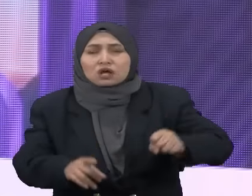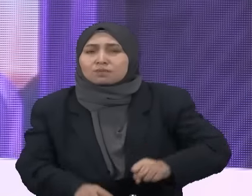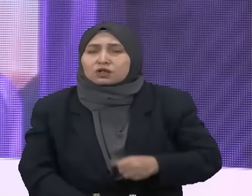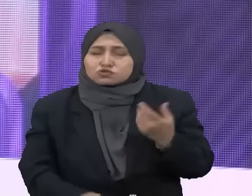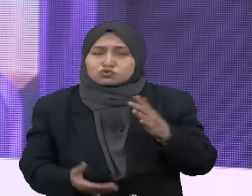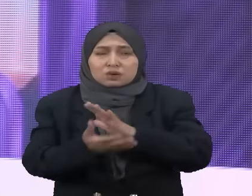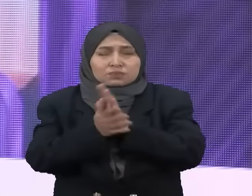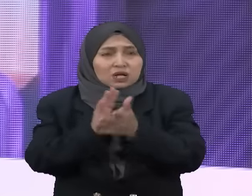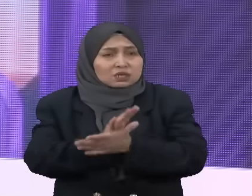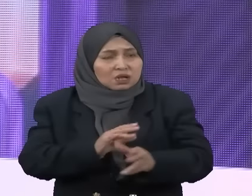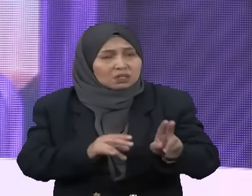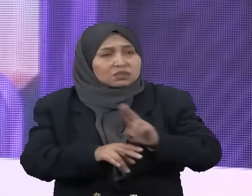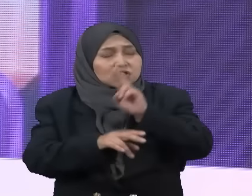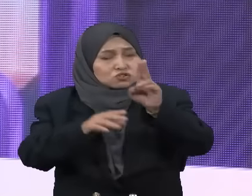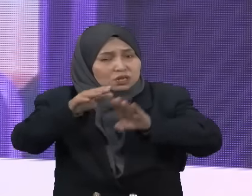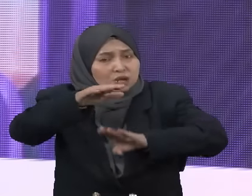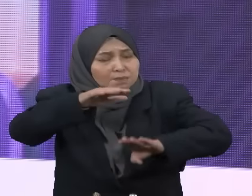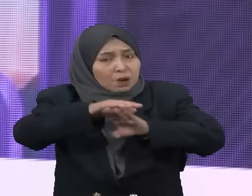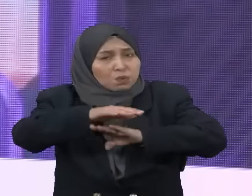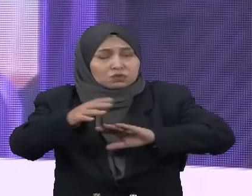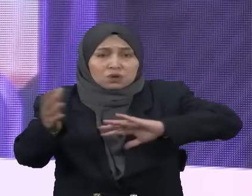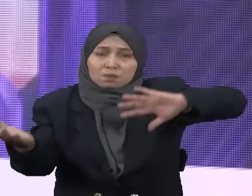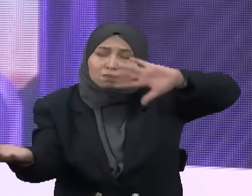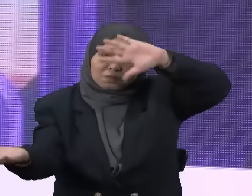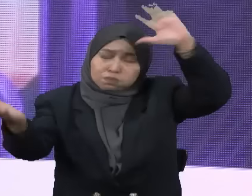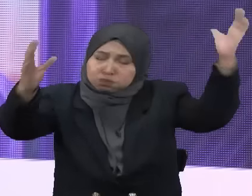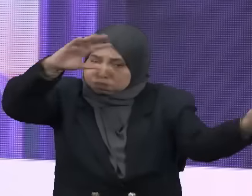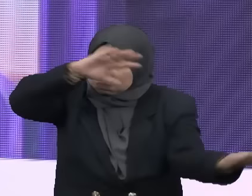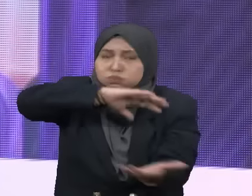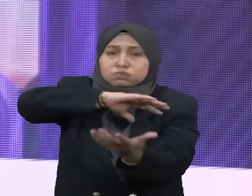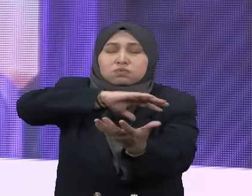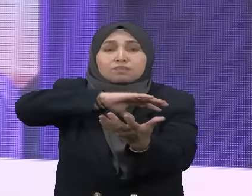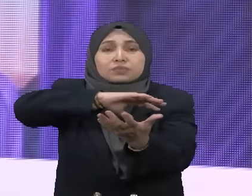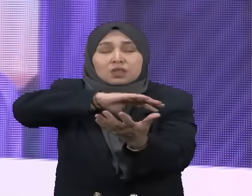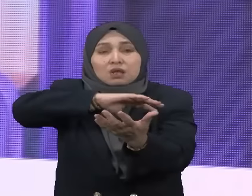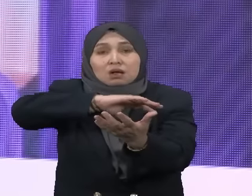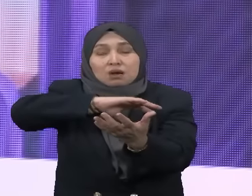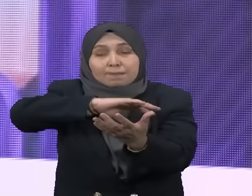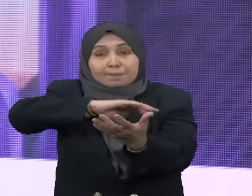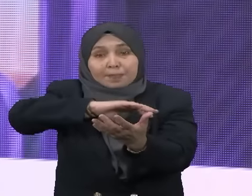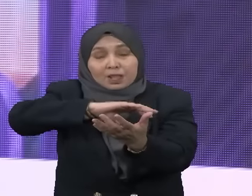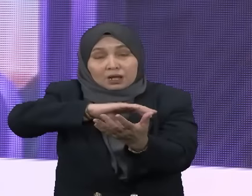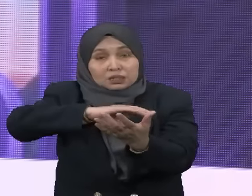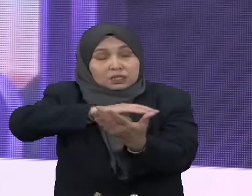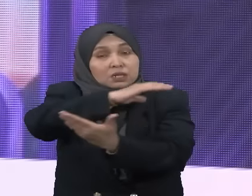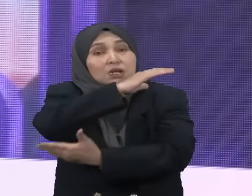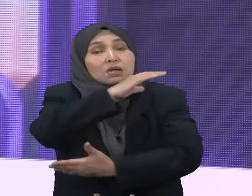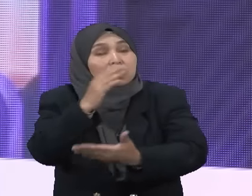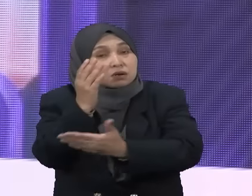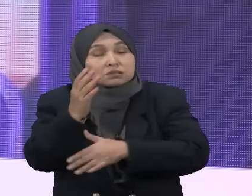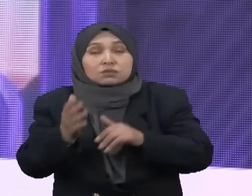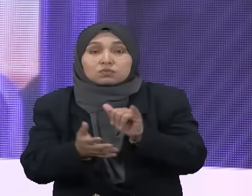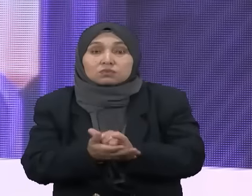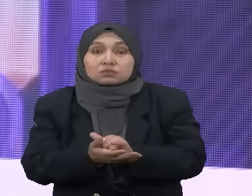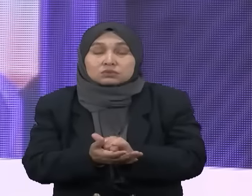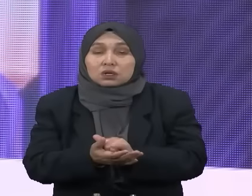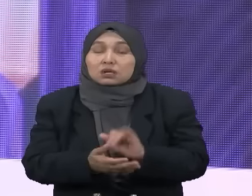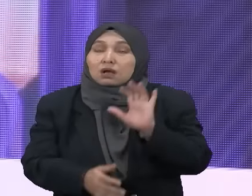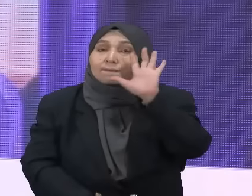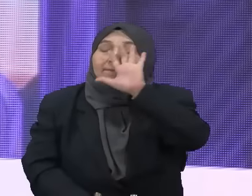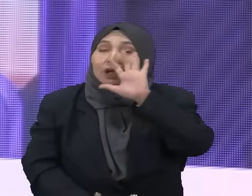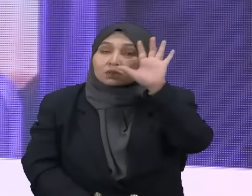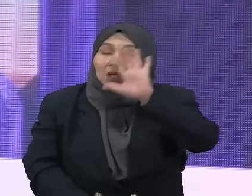menjadikan atasnya di bawah. Maksudnya kami menterbalikkan negara mereka itu. Bayangkan